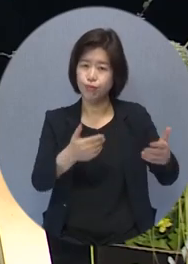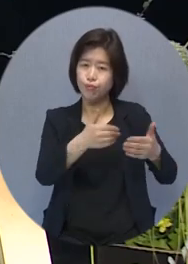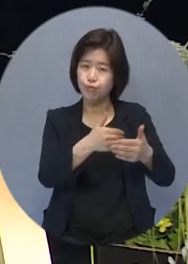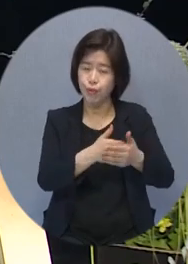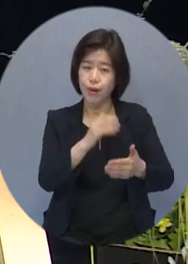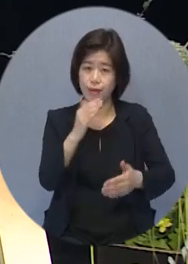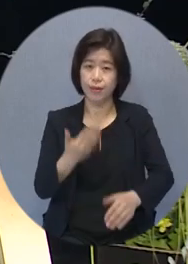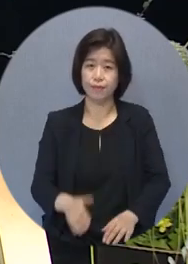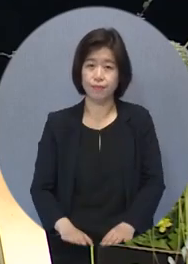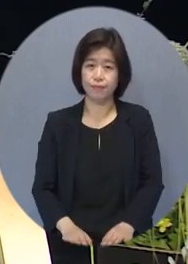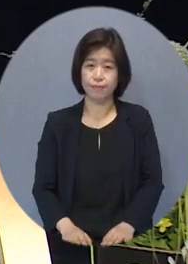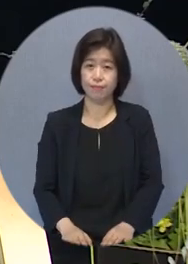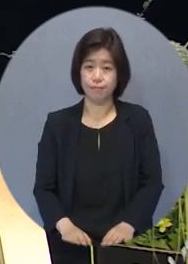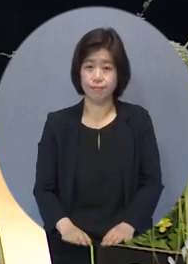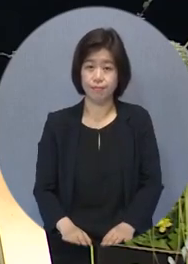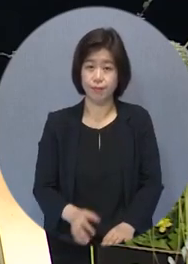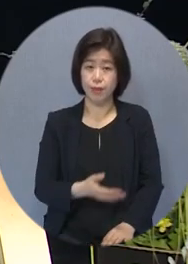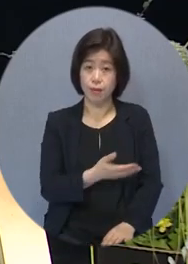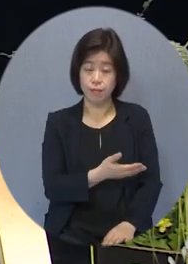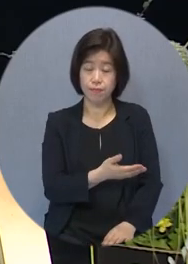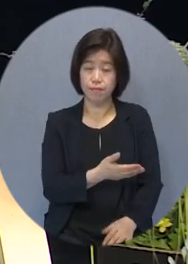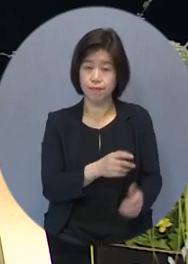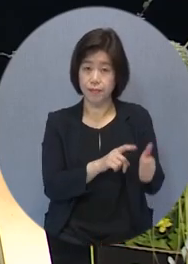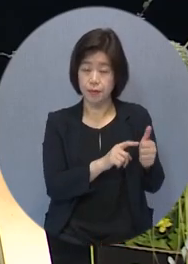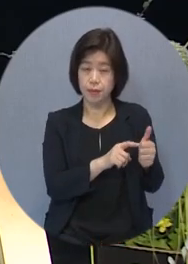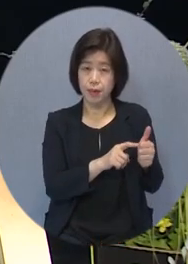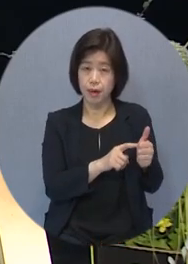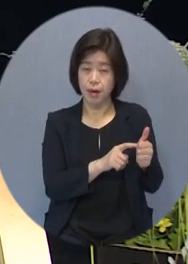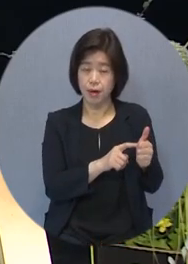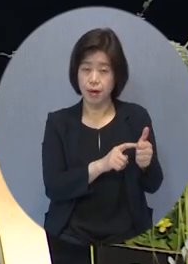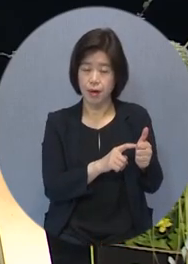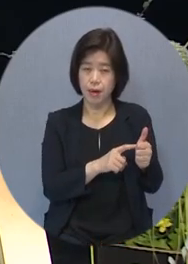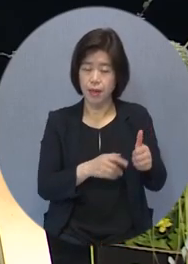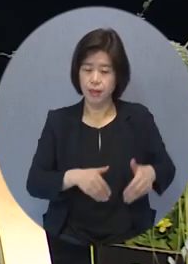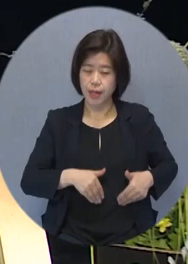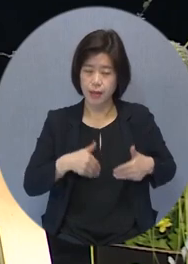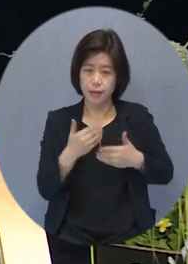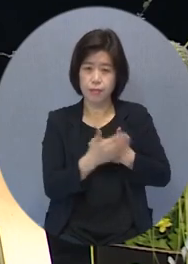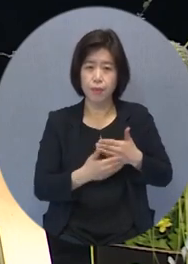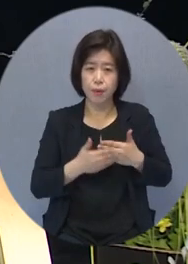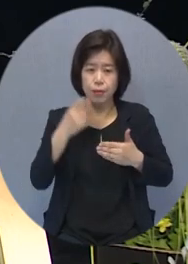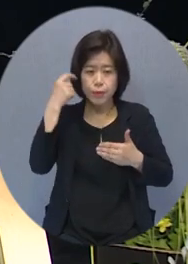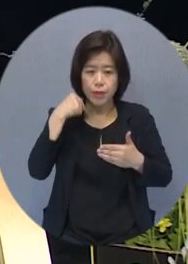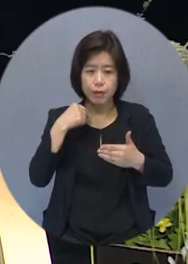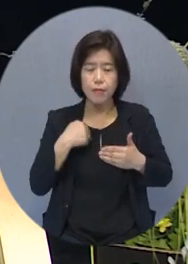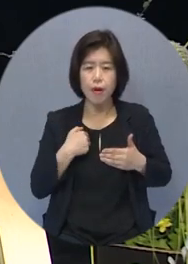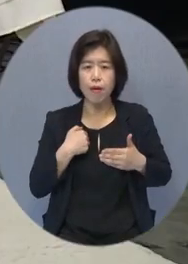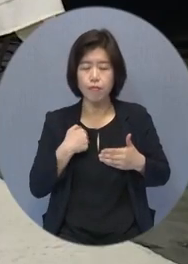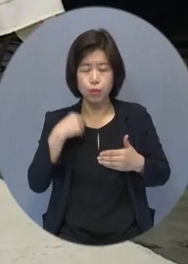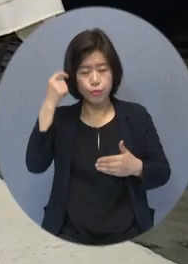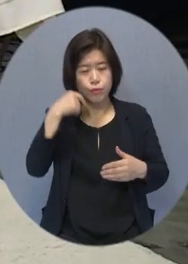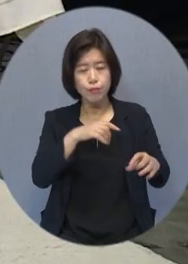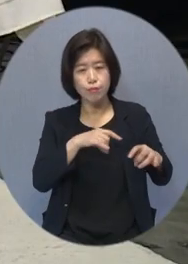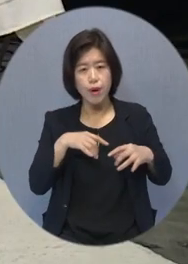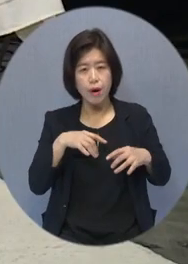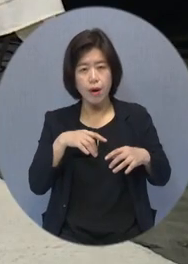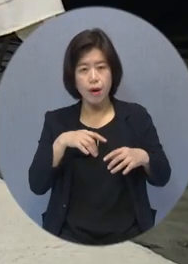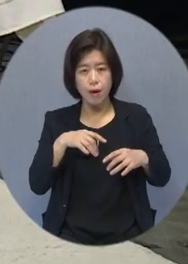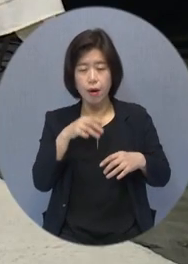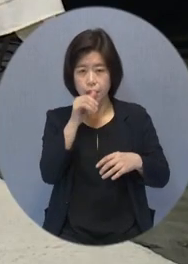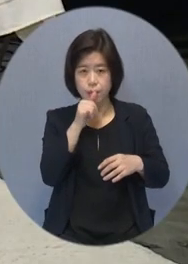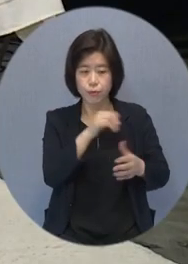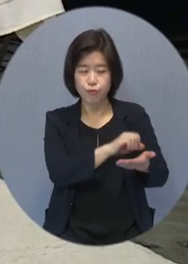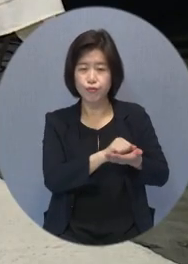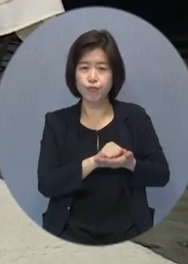결국 꺼리던 대상의 체온이 내게로 건너오는 것을 수용하고 있습니다. 이로써 보이지